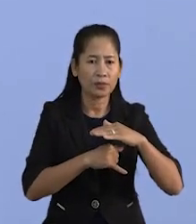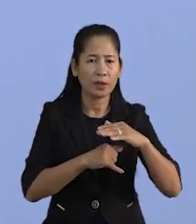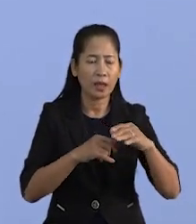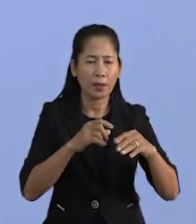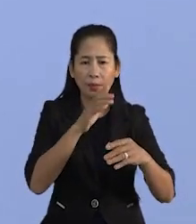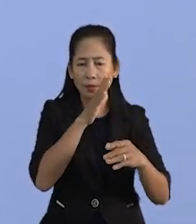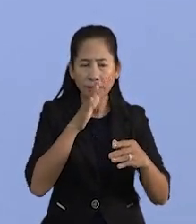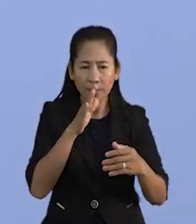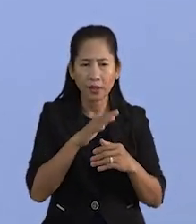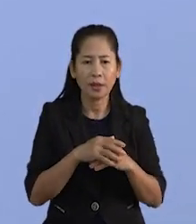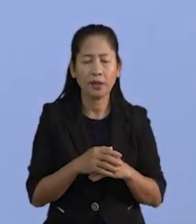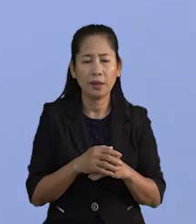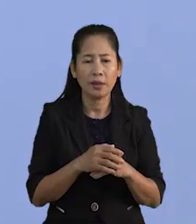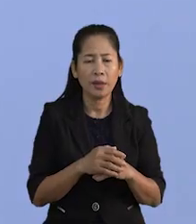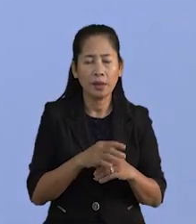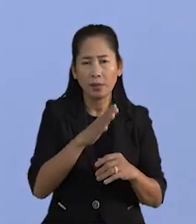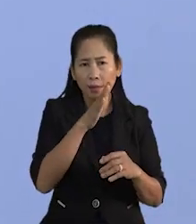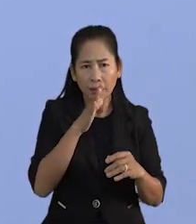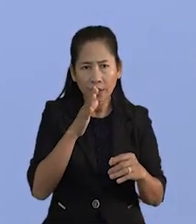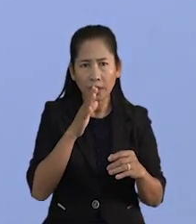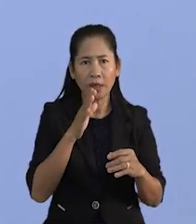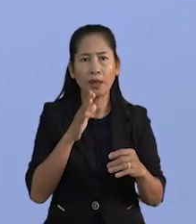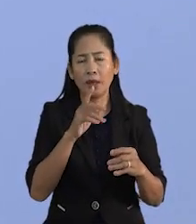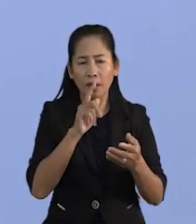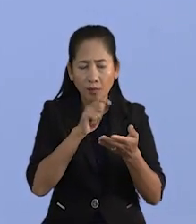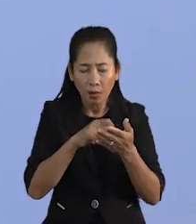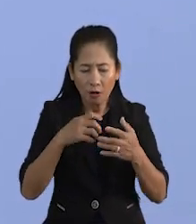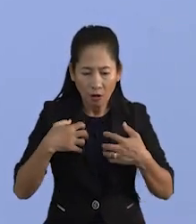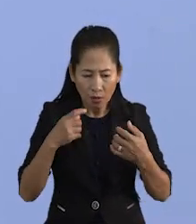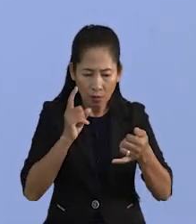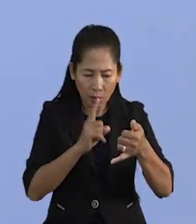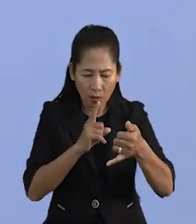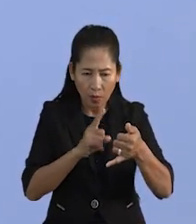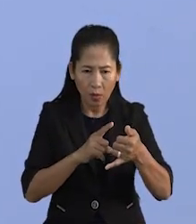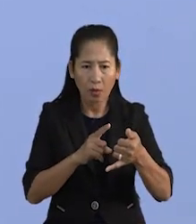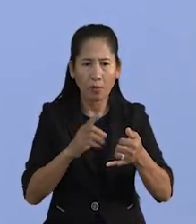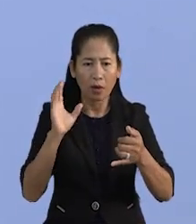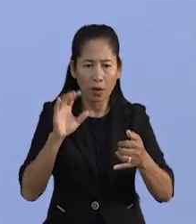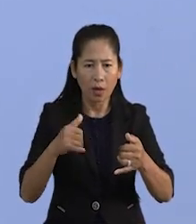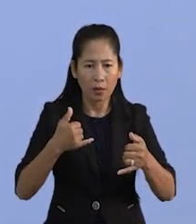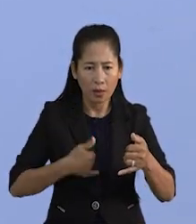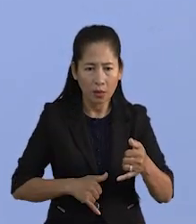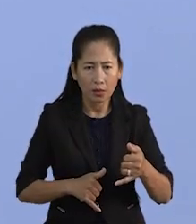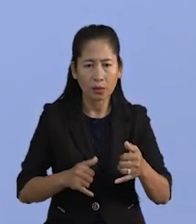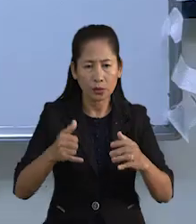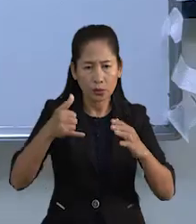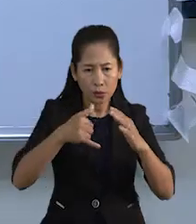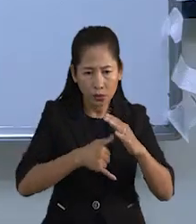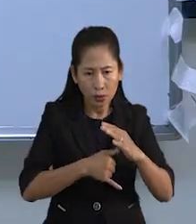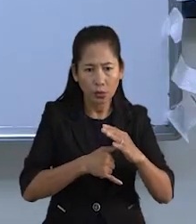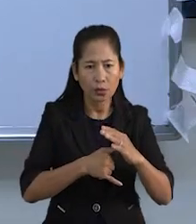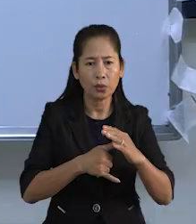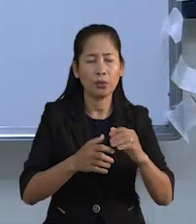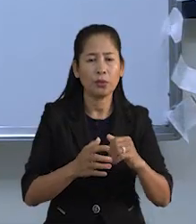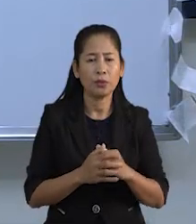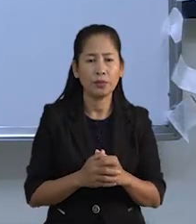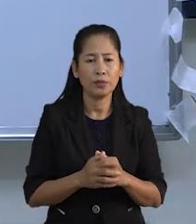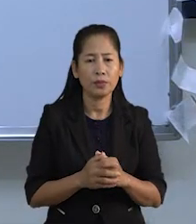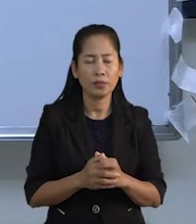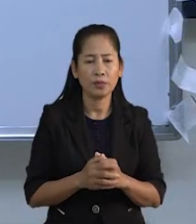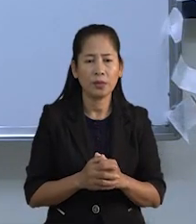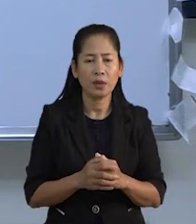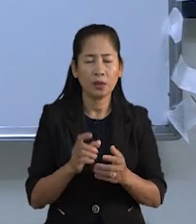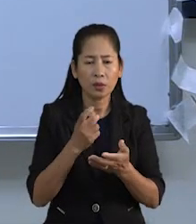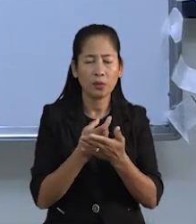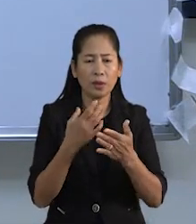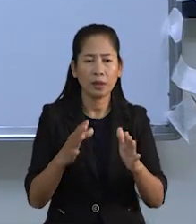មស្លាប់មេបាទមេមន់ខឹងណាស់ស្ដីបន្ទោសហើយបង្ខំកូនឲ្យចូលក្នុងសំបុកវិញបាទយ៉ា